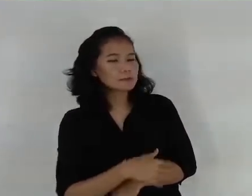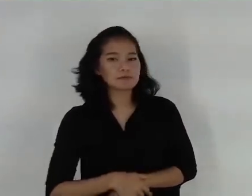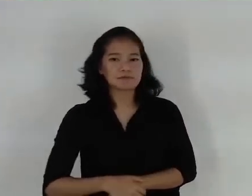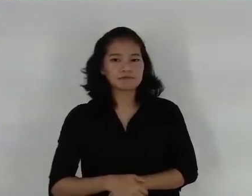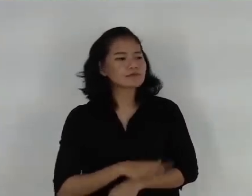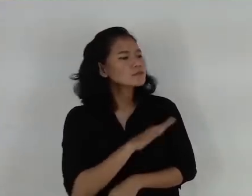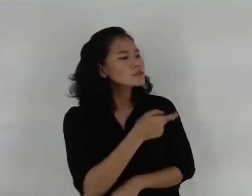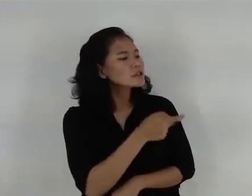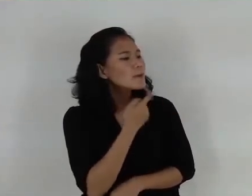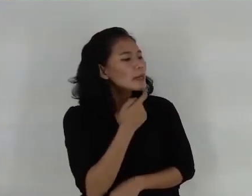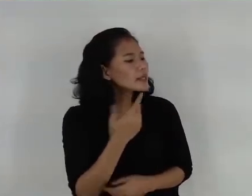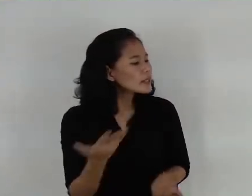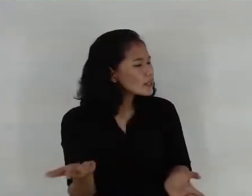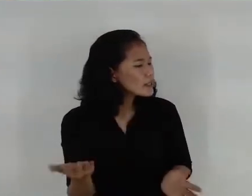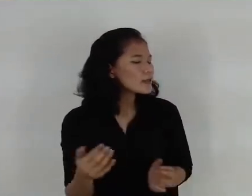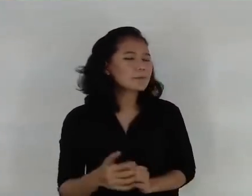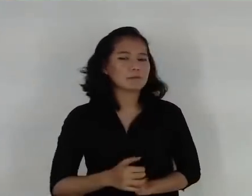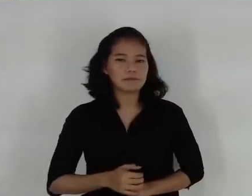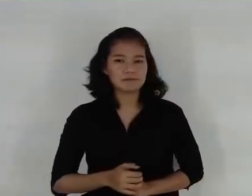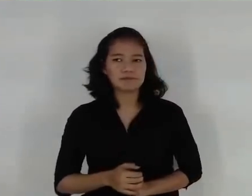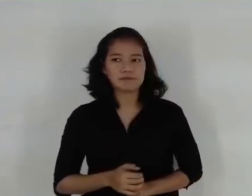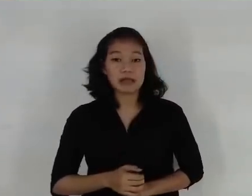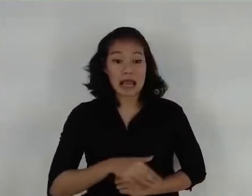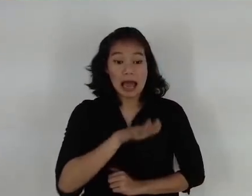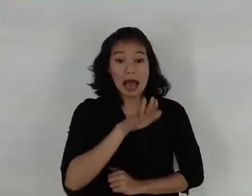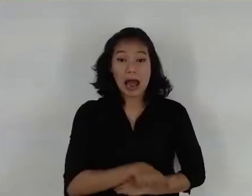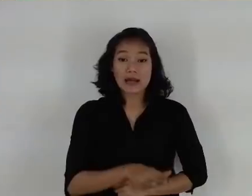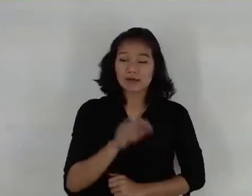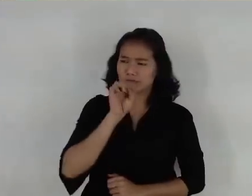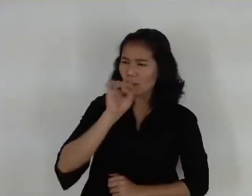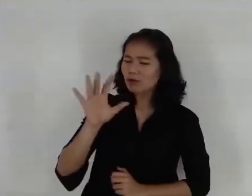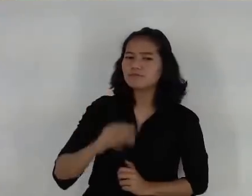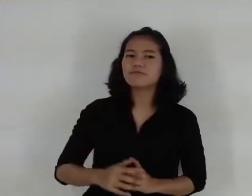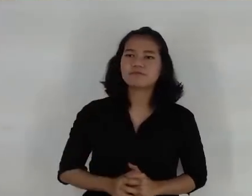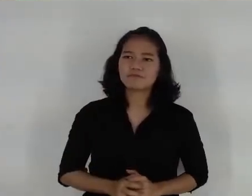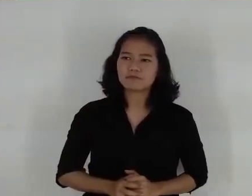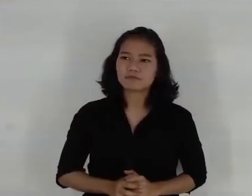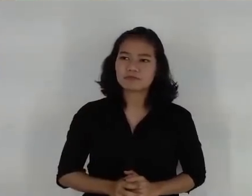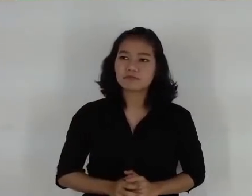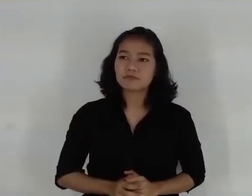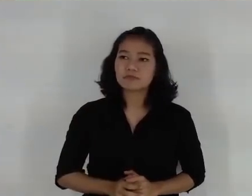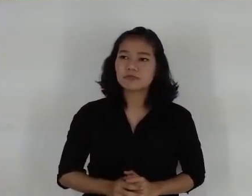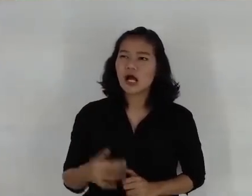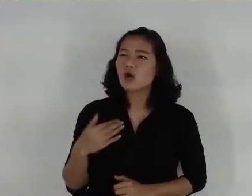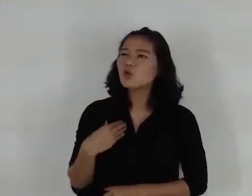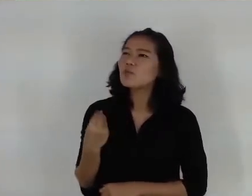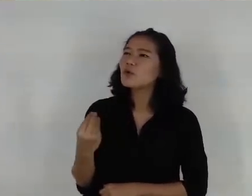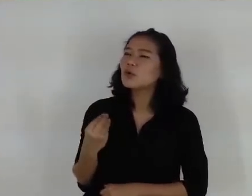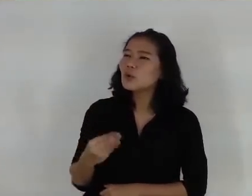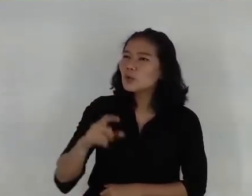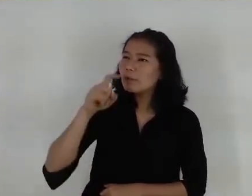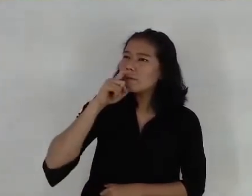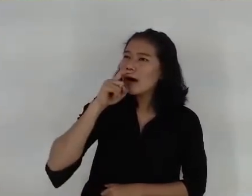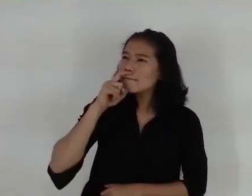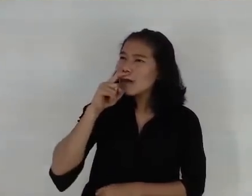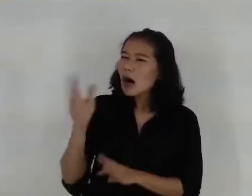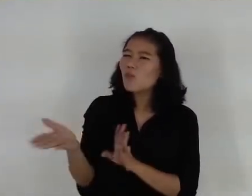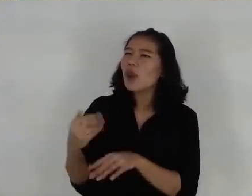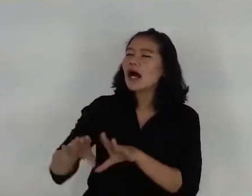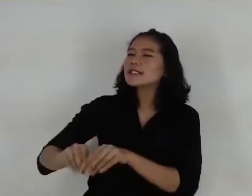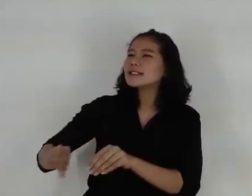sedang apa Nak lalu anak ini menjawab menunggu ayah pulang